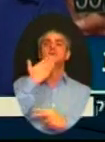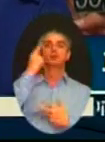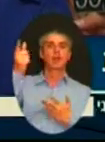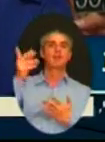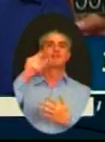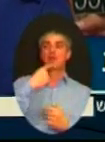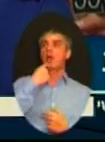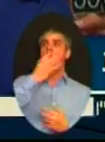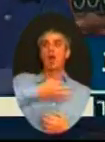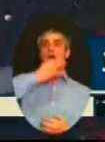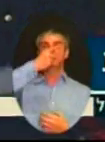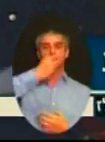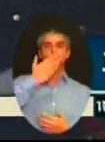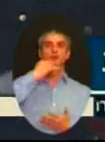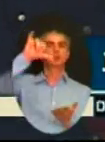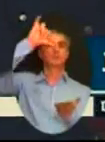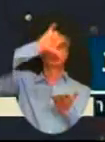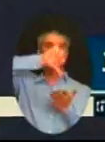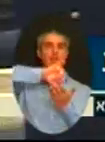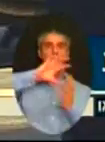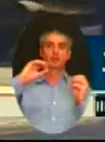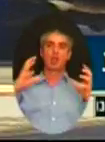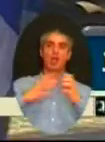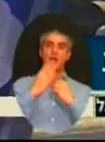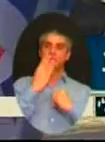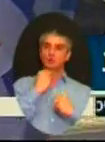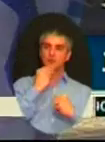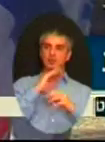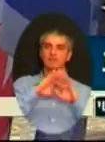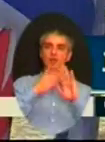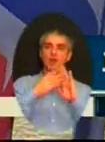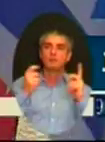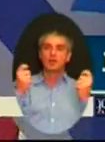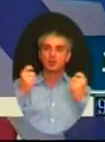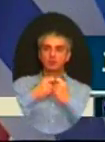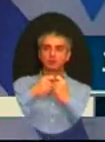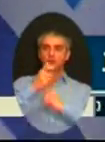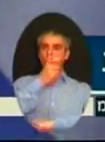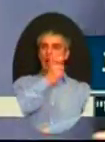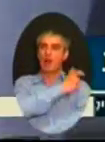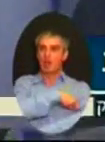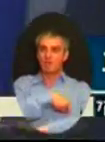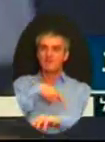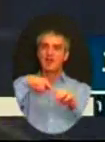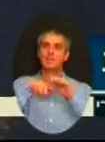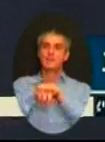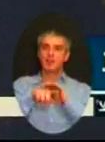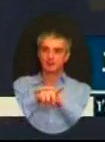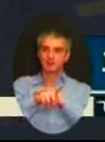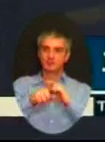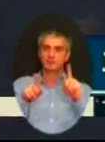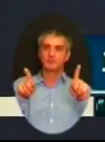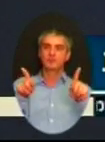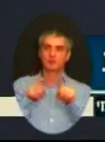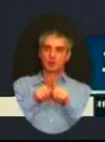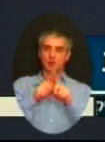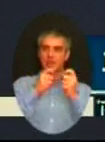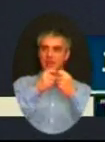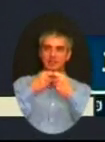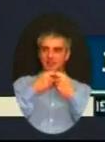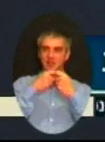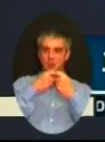ירושלים ולהכרזה שירושלים היא בירת העם היהודי, בכל מה שקשור לאונרה ולפליטים, לאותו